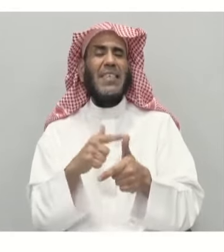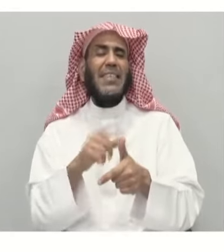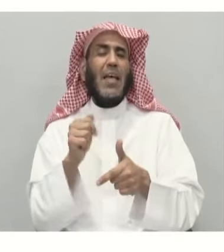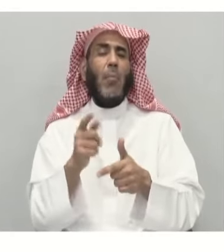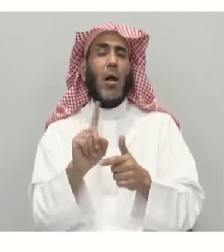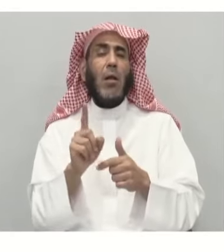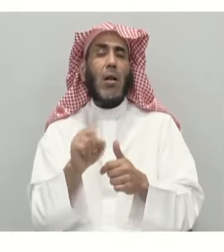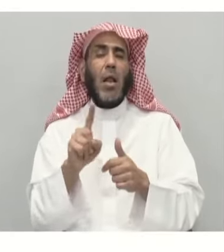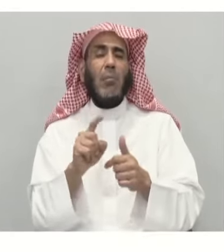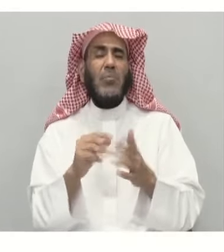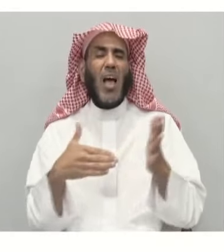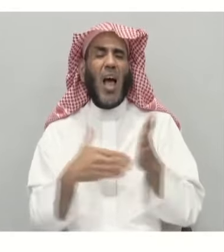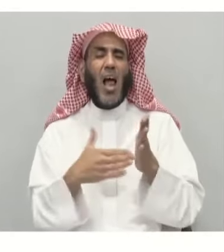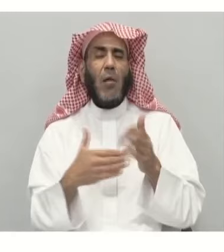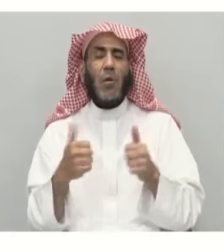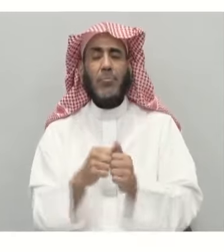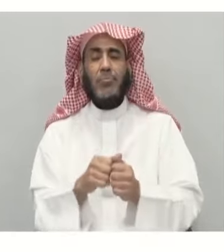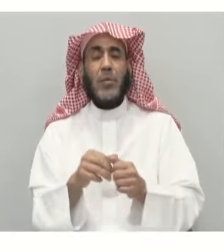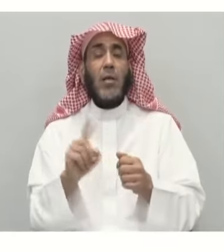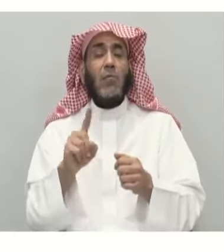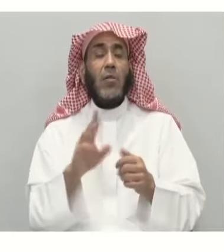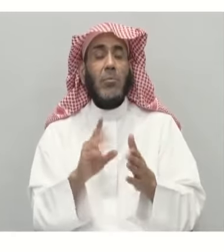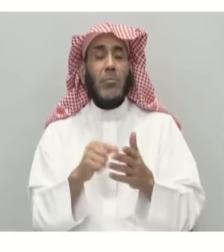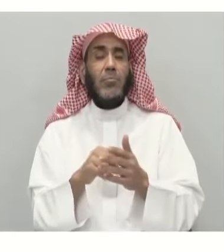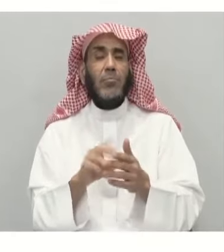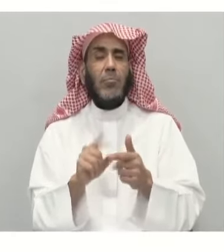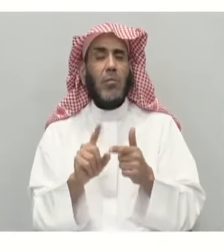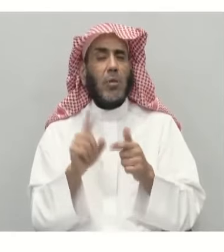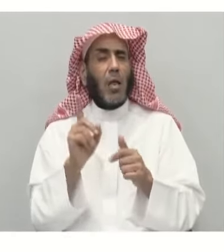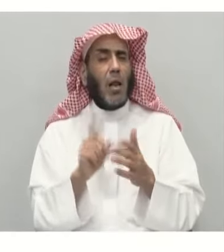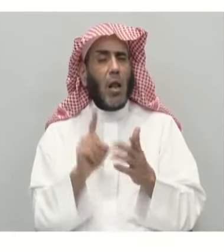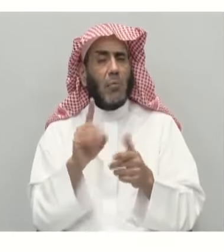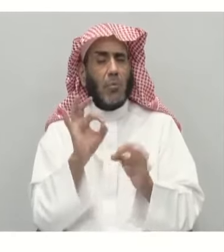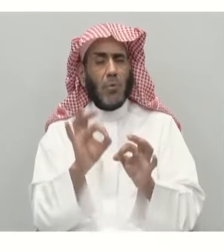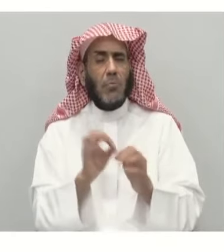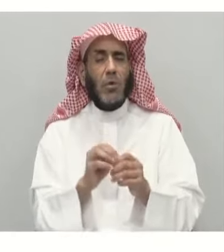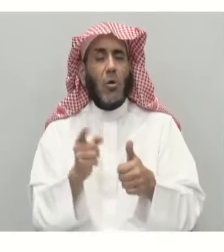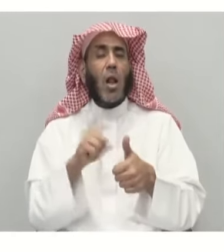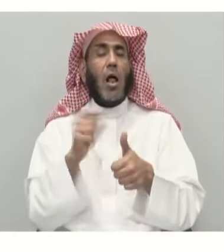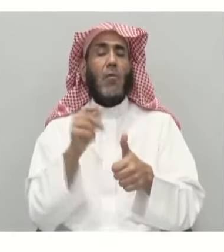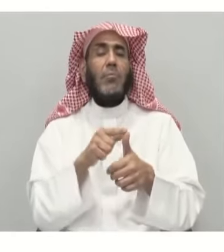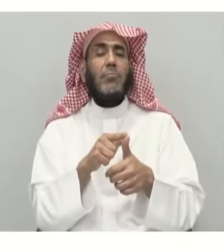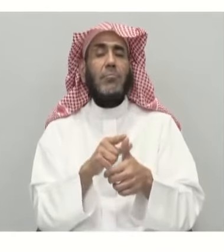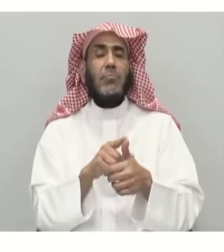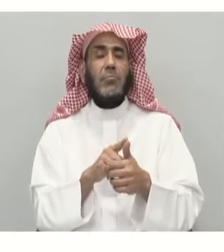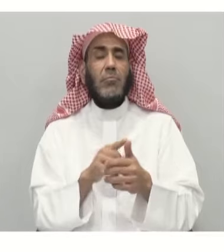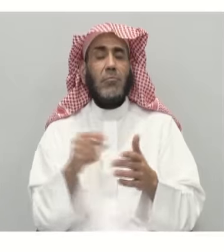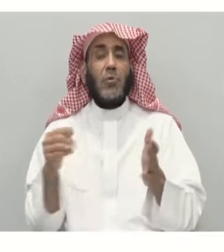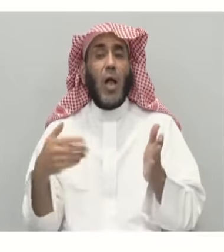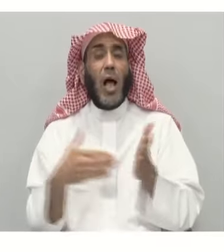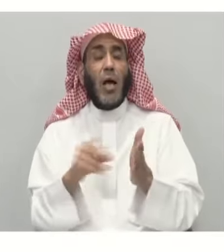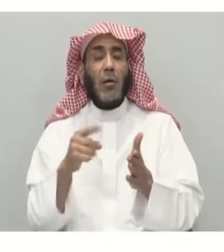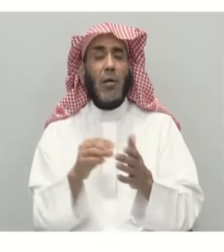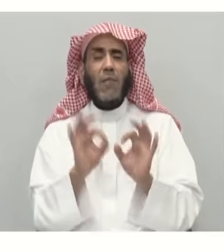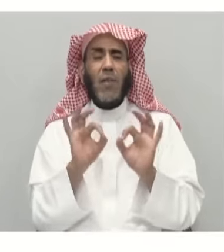للهمزه المتطرفه اذا في المتوسطه اضبط الهمزه المتوسطه والحرف الذي قبلها طيب في المتطرفه